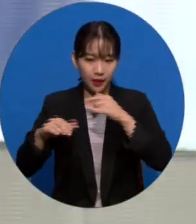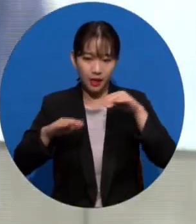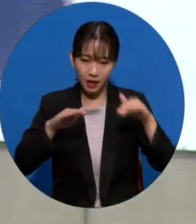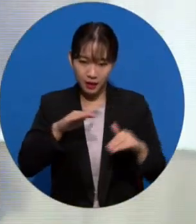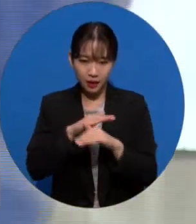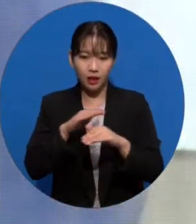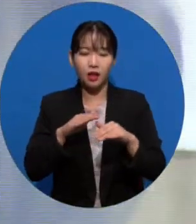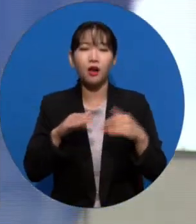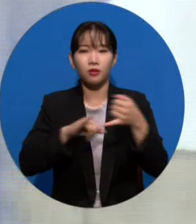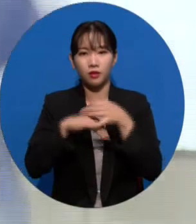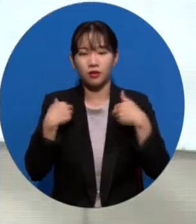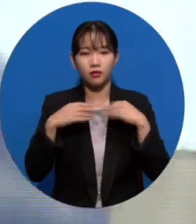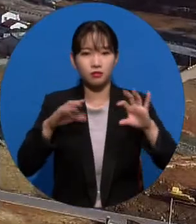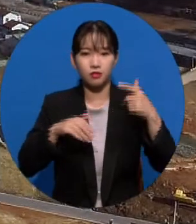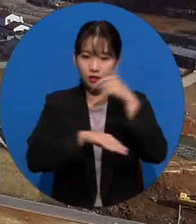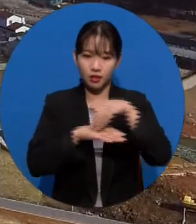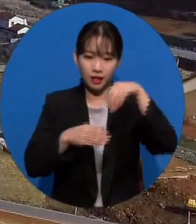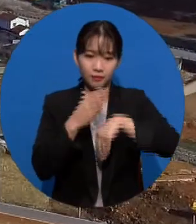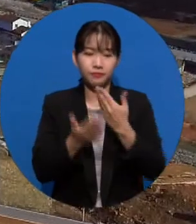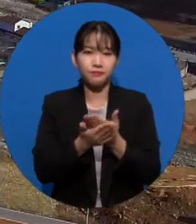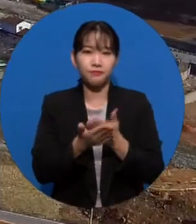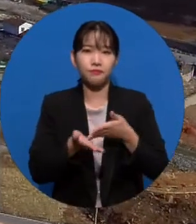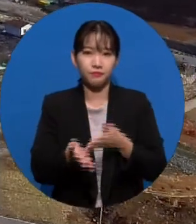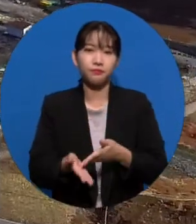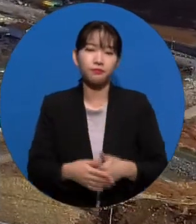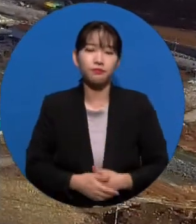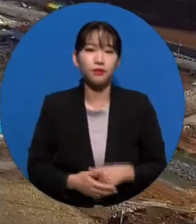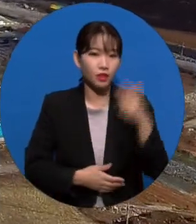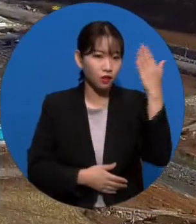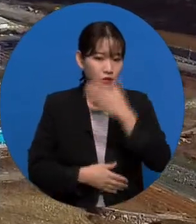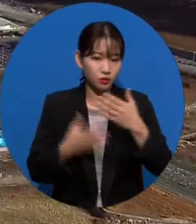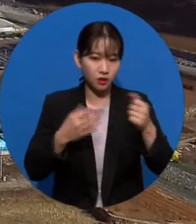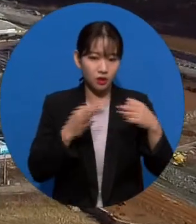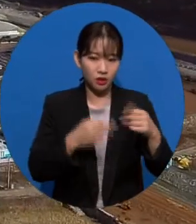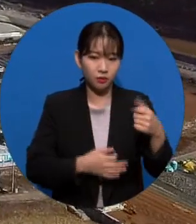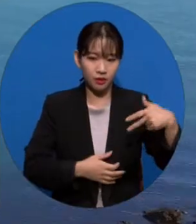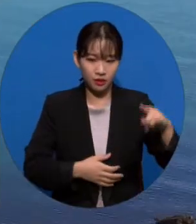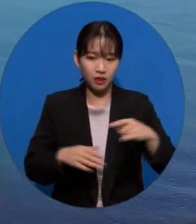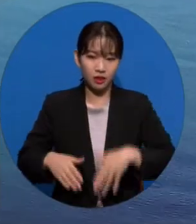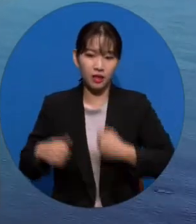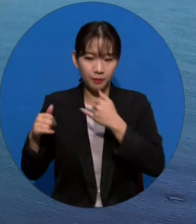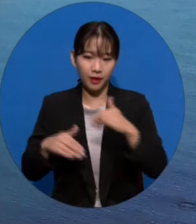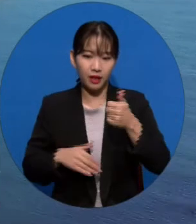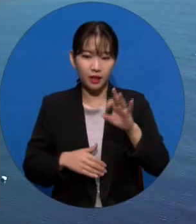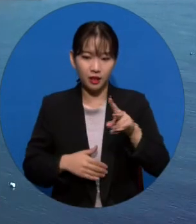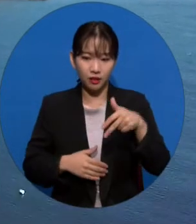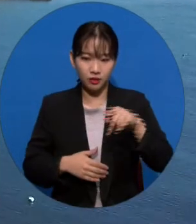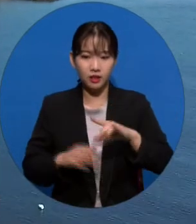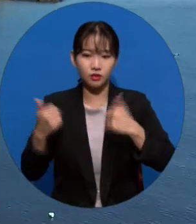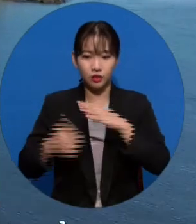반드시 필요하다 며 국가 계획 반영을 좋고 있습니다 여수 김회재 남의 하 형제 국회의원은 국회에서